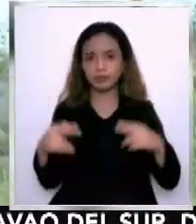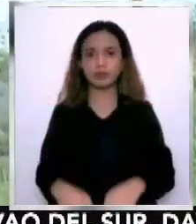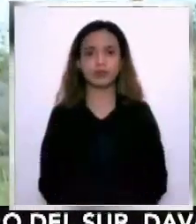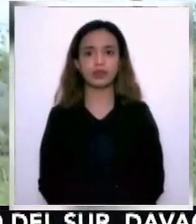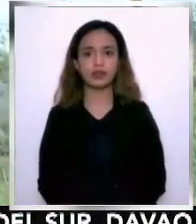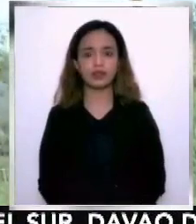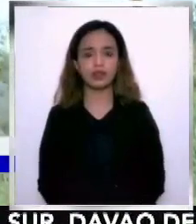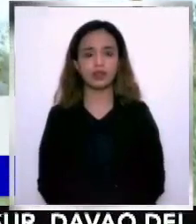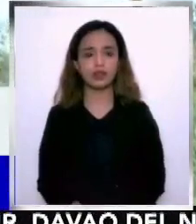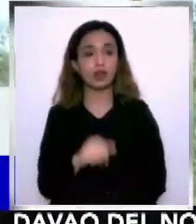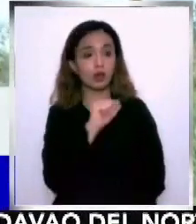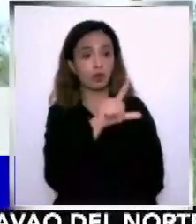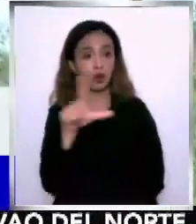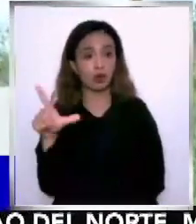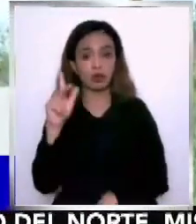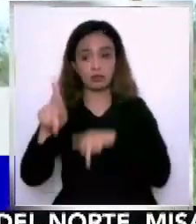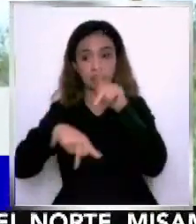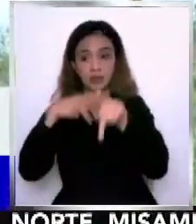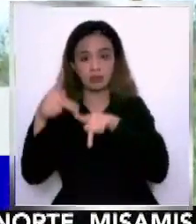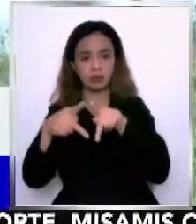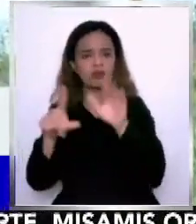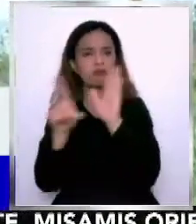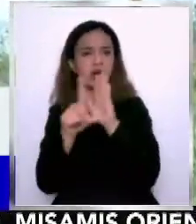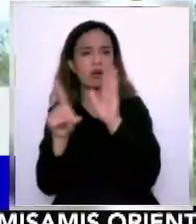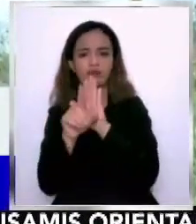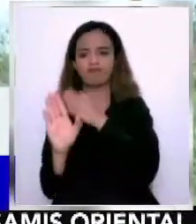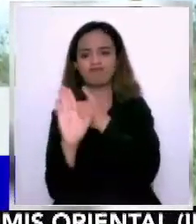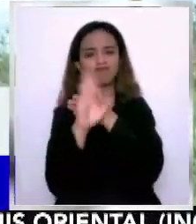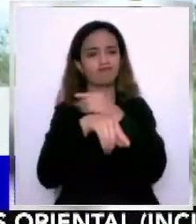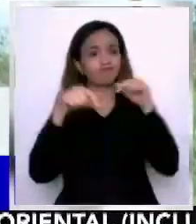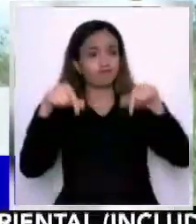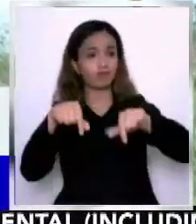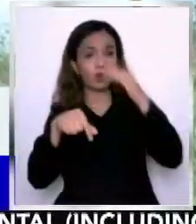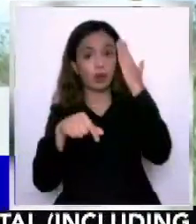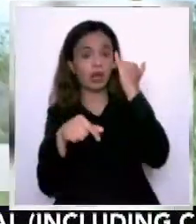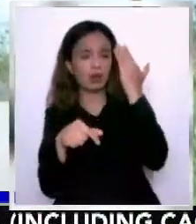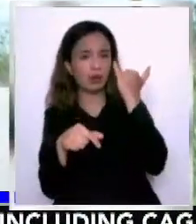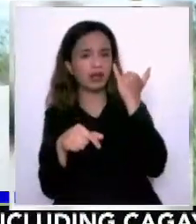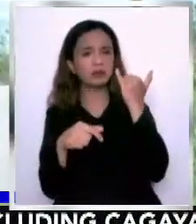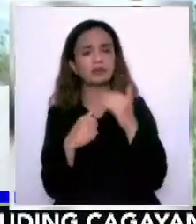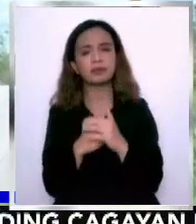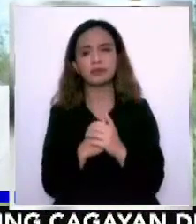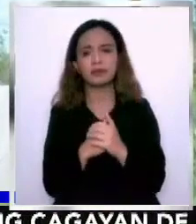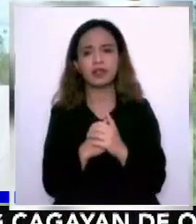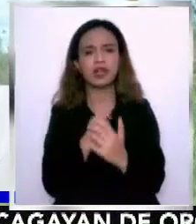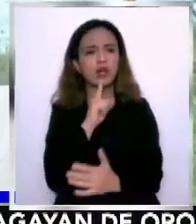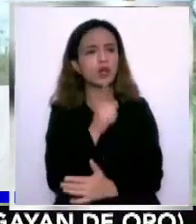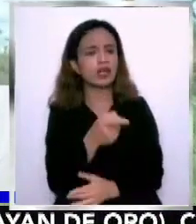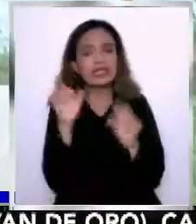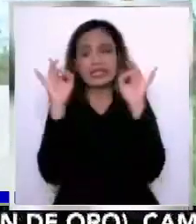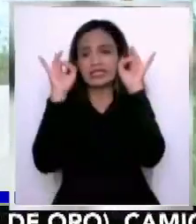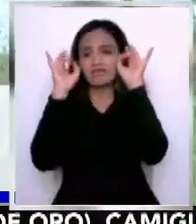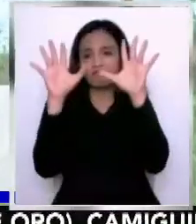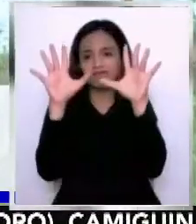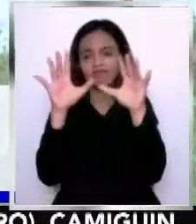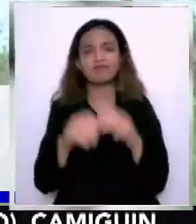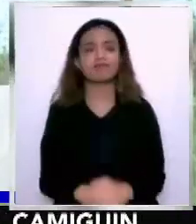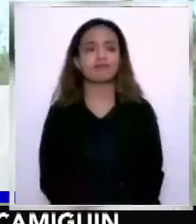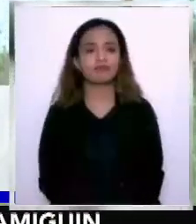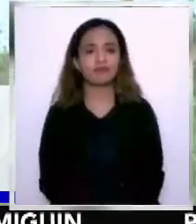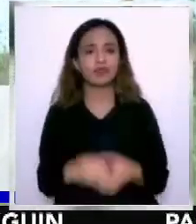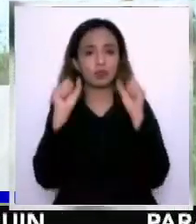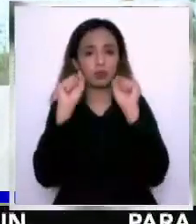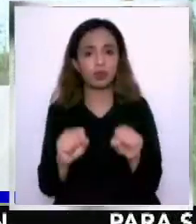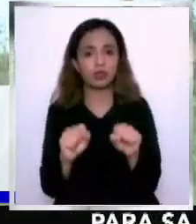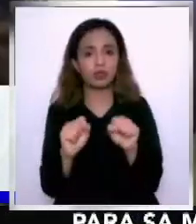ng tao na bumalik dito sa barangay nila, ma'am. It's because, ma'am, na talagang mapanganib talaga ang possibility na baka bumigay pa ulit yung nasa taas,